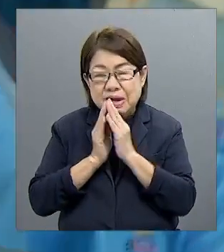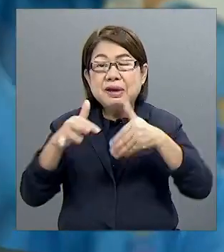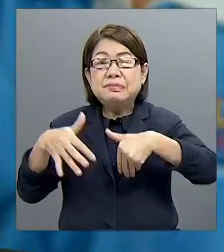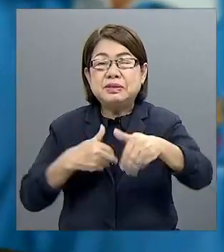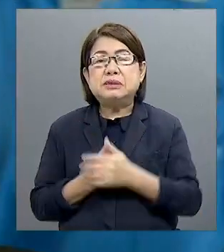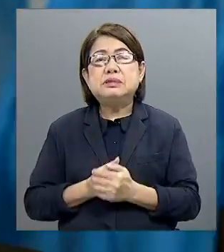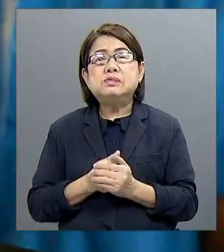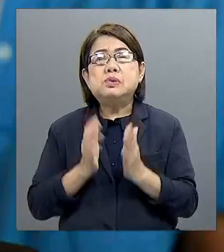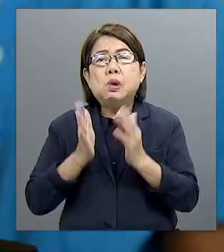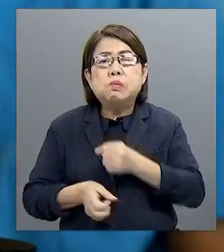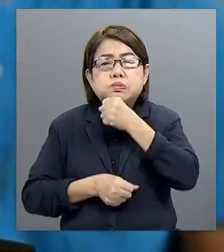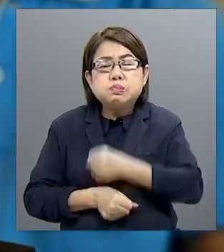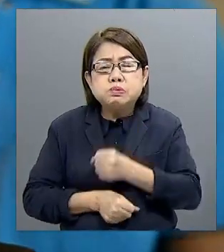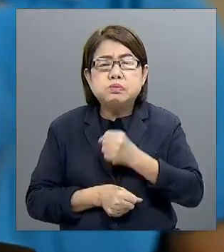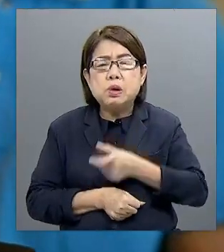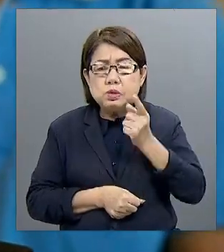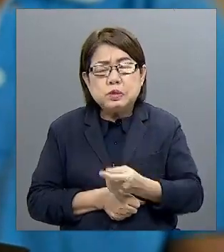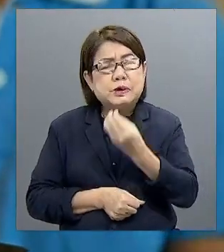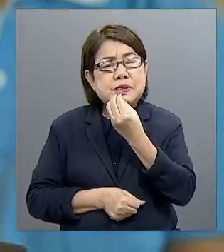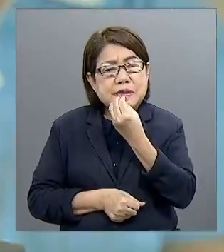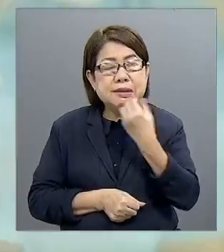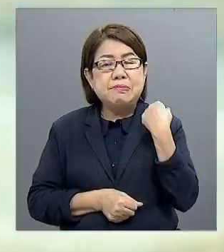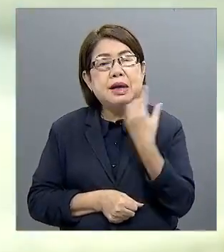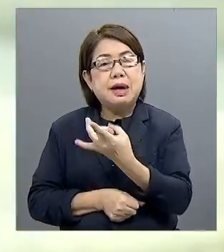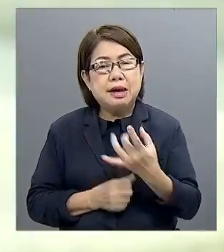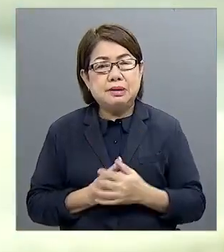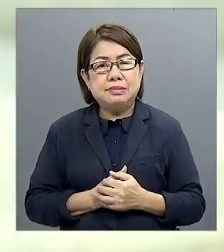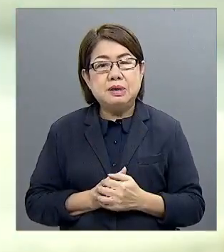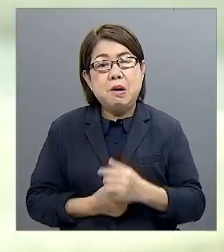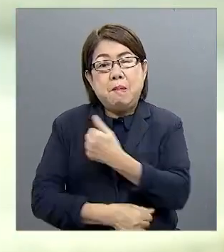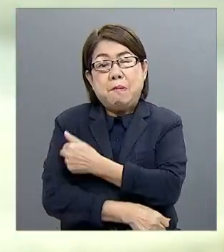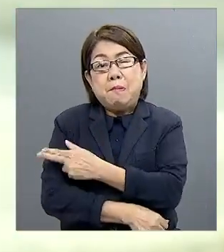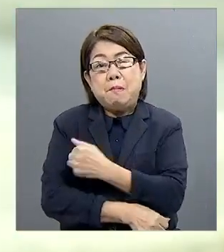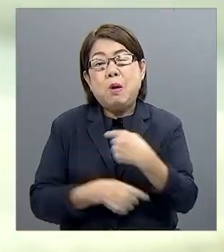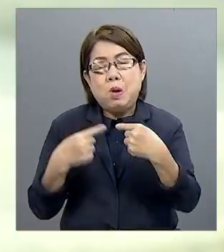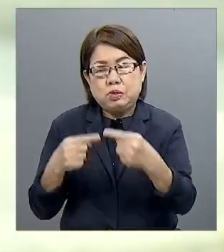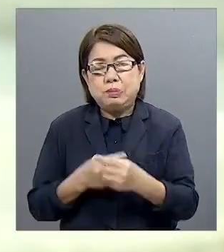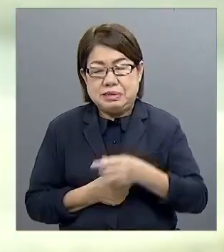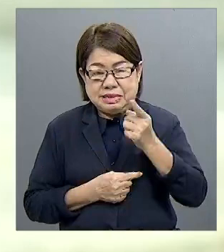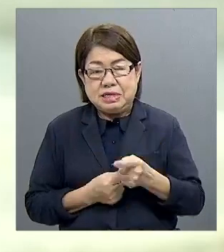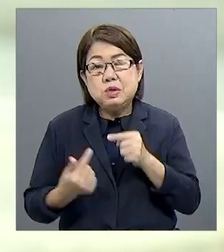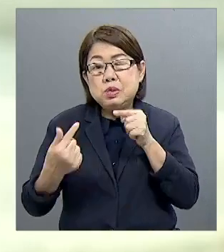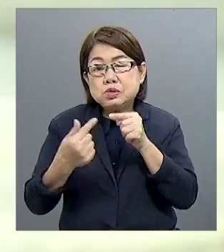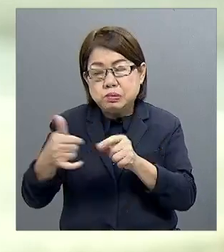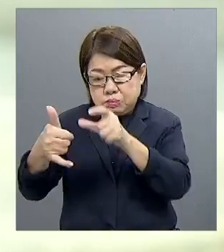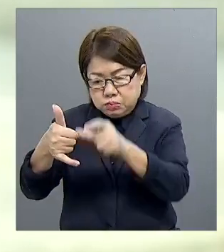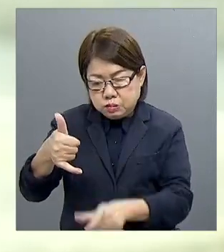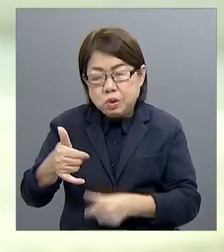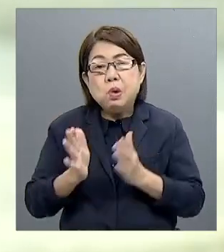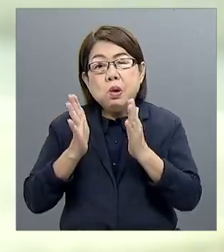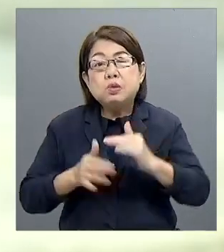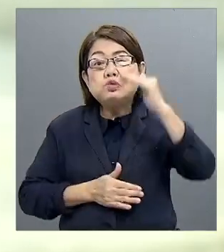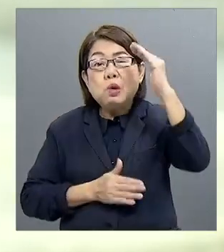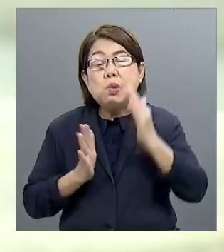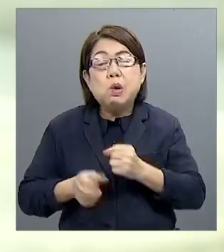าที่ควรรับประทาน ครับผม มีอะไรบ้างคะ จริงๆแล้วอยากบอกว่าในวัยผู้ใหญ่หรือวัยผู้สูงวัยเนี่ยครับอาหารในปก